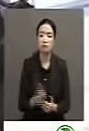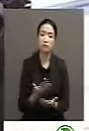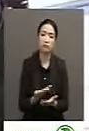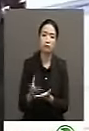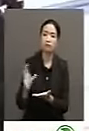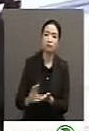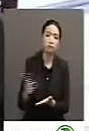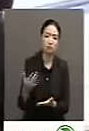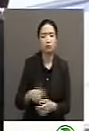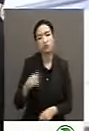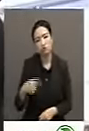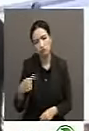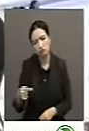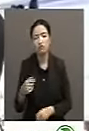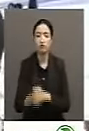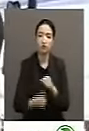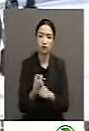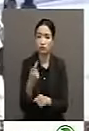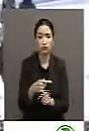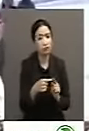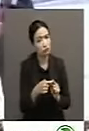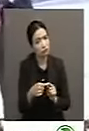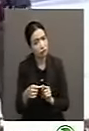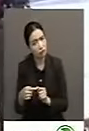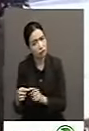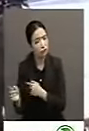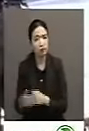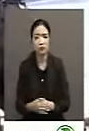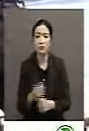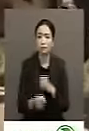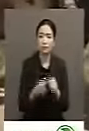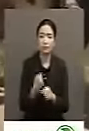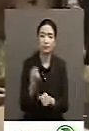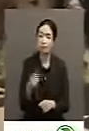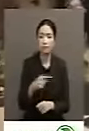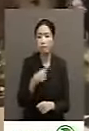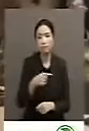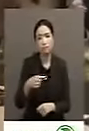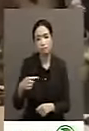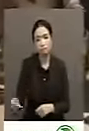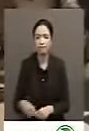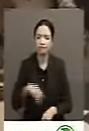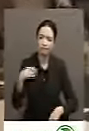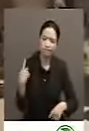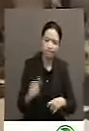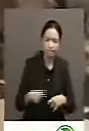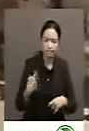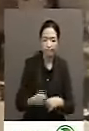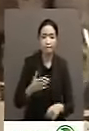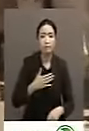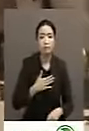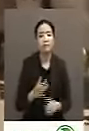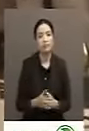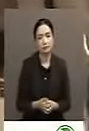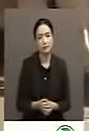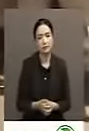พย์งบดุลติดลบถึง11ปีตลอด24ปีในช่วงที่ทำงานมาค่ะและนี่ก็ถือเป็นความยากลำบากอย่างยิ่งค่ะ